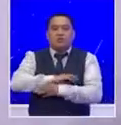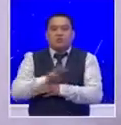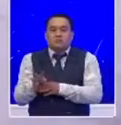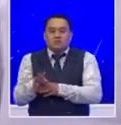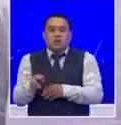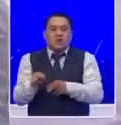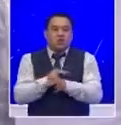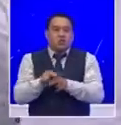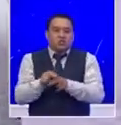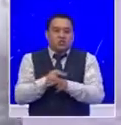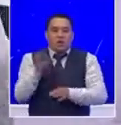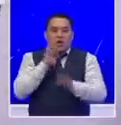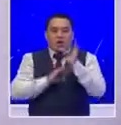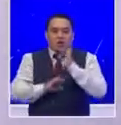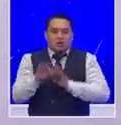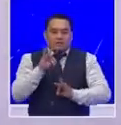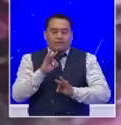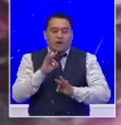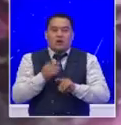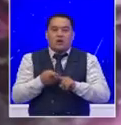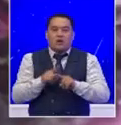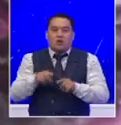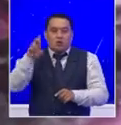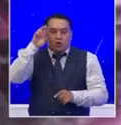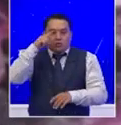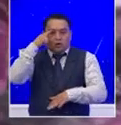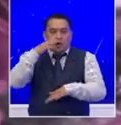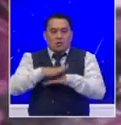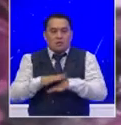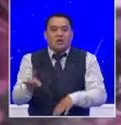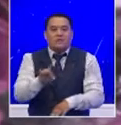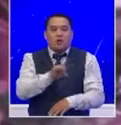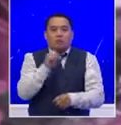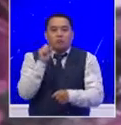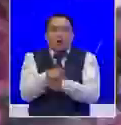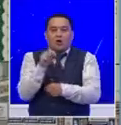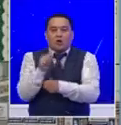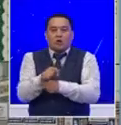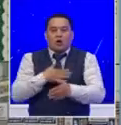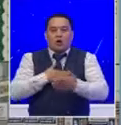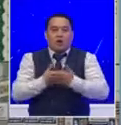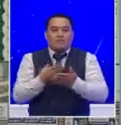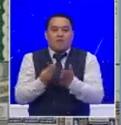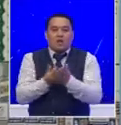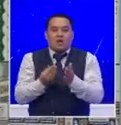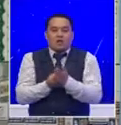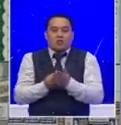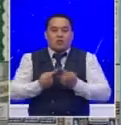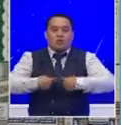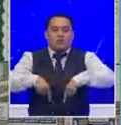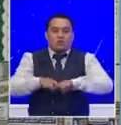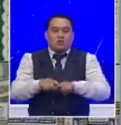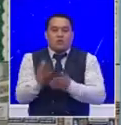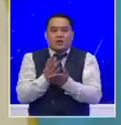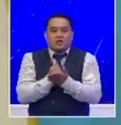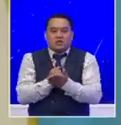необходимым лечением и лекарствами граждан. Для этого правительству и акимам регионов поручено мобилизовать все финансовые и инфраструктурные